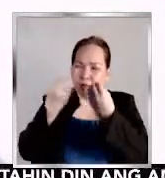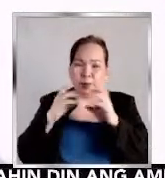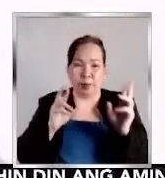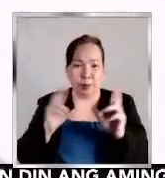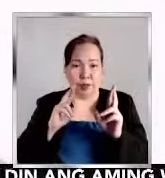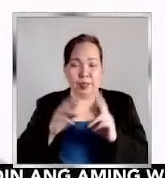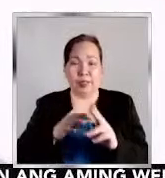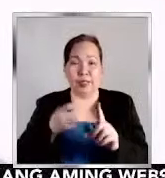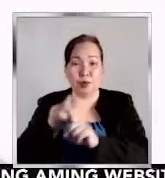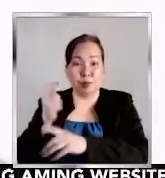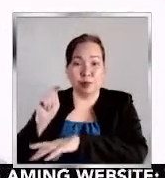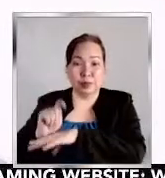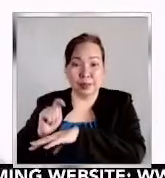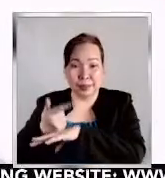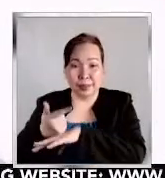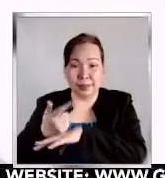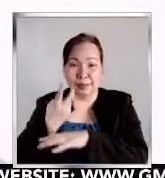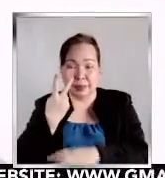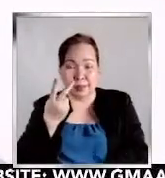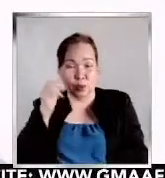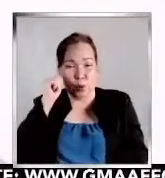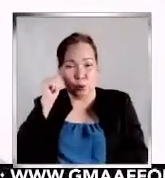Live, si Aubrey Carampel. Aubrey?